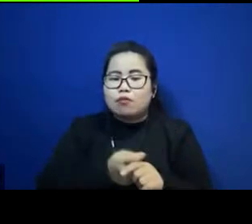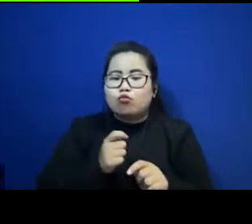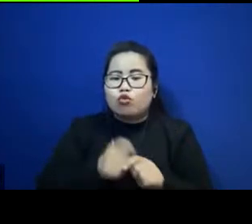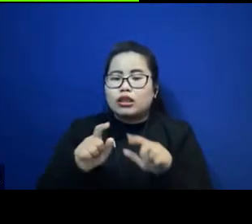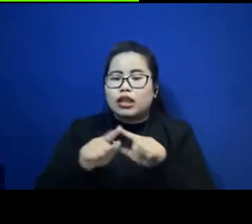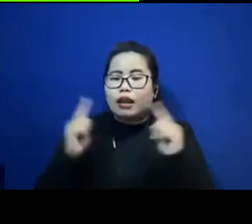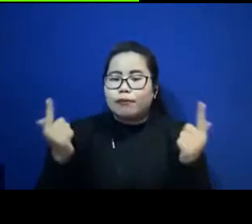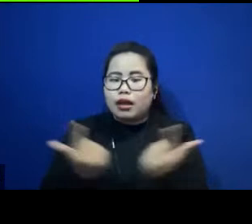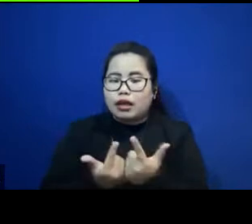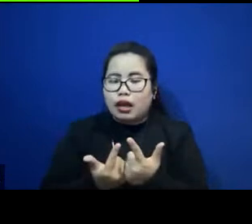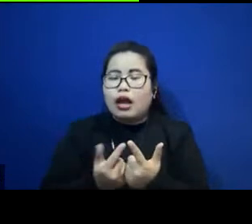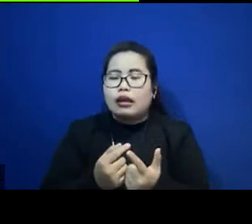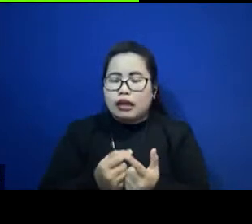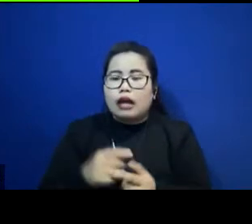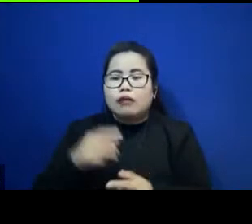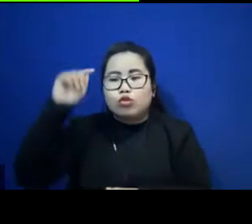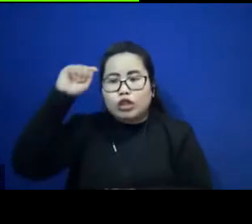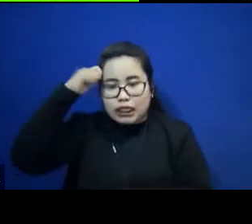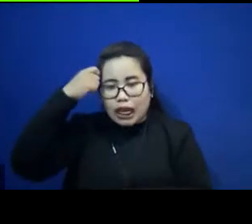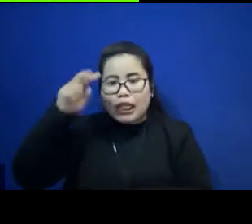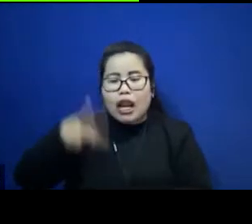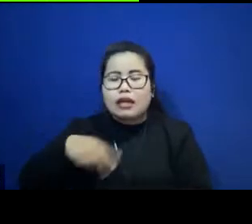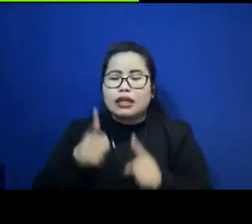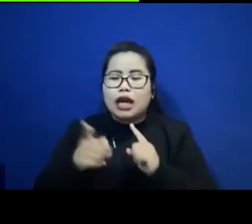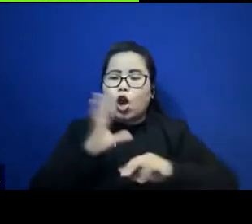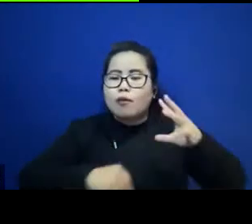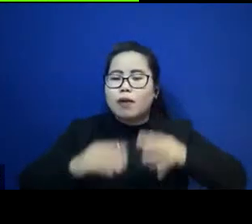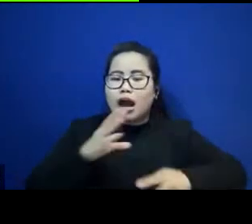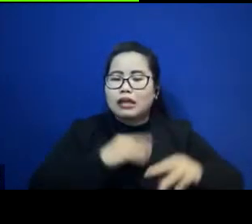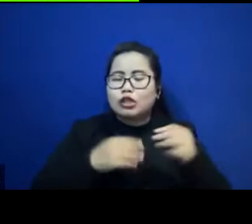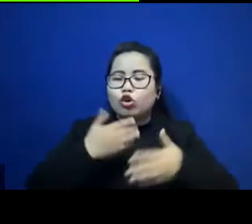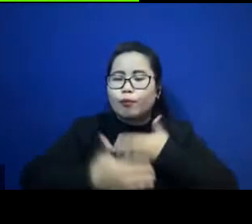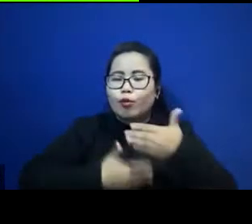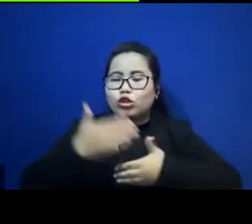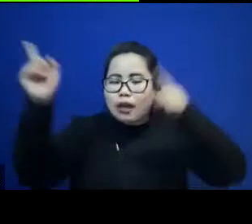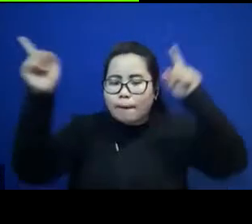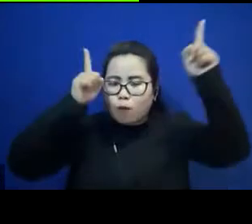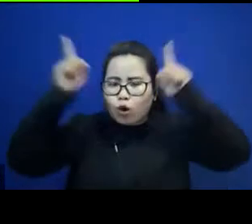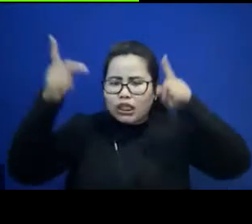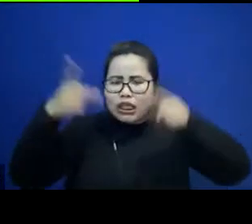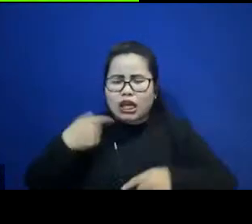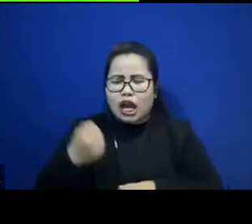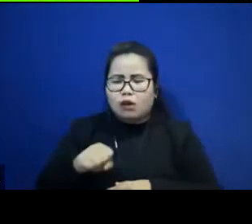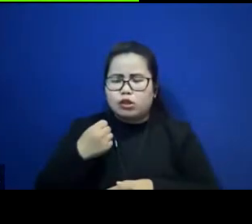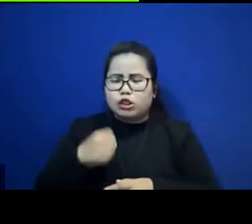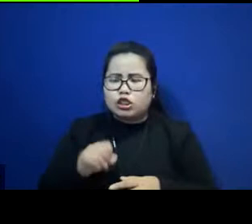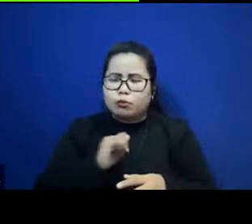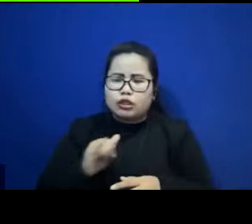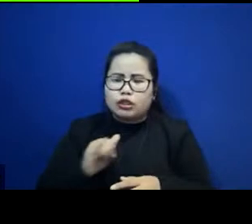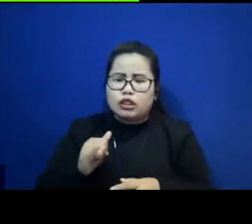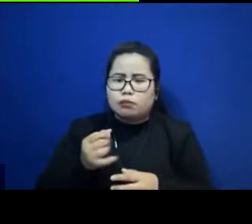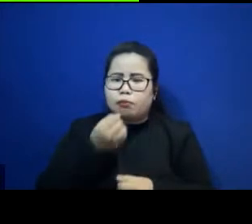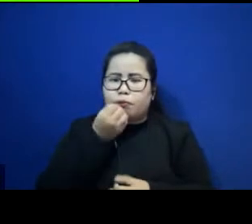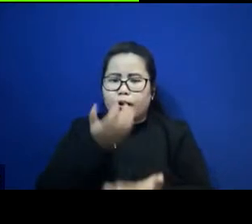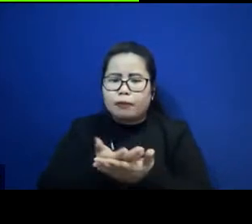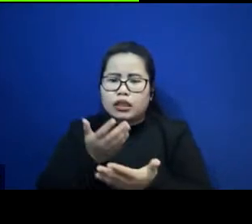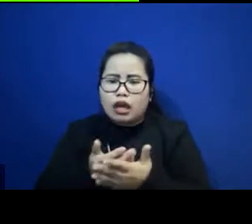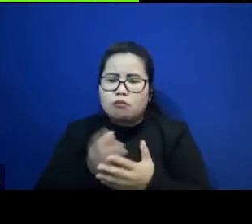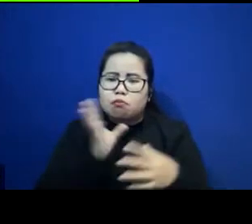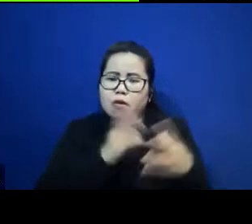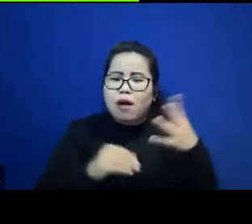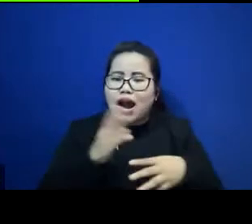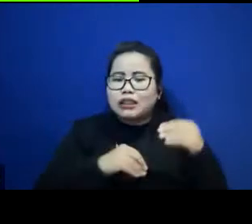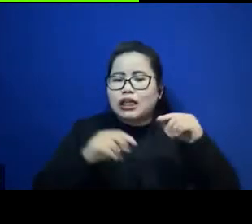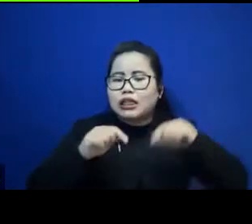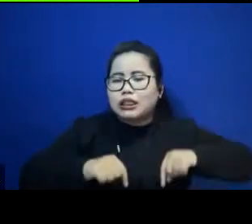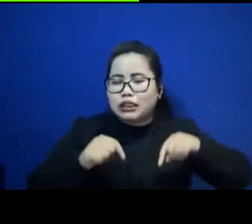terus dan memang Ingatkan saya lagi pembahasan adalah proses politik jadi kita enggak bisa ada experienced mungkin yang payah untuk pembahasan